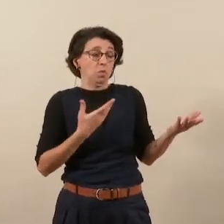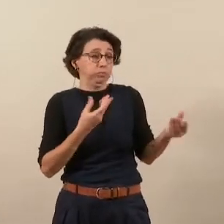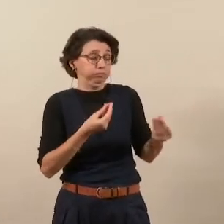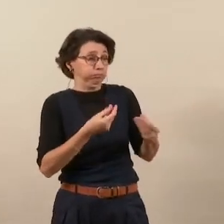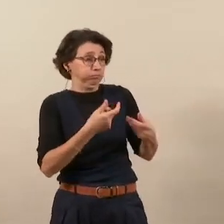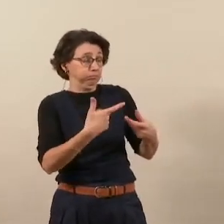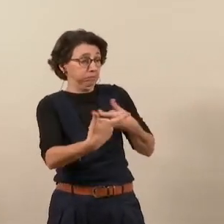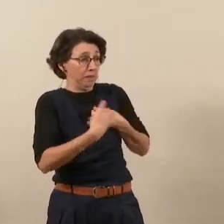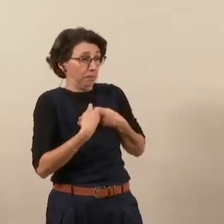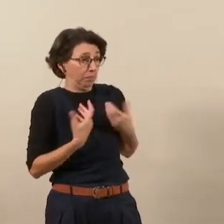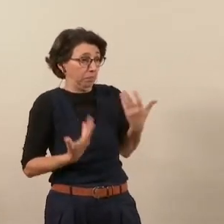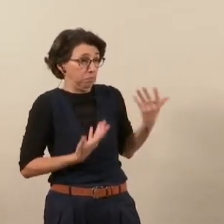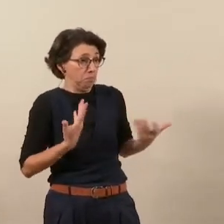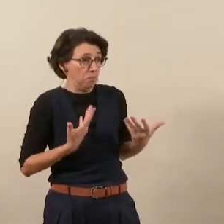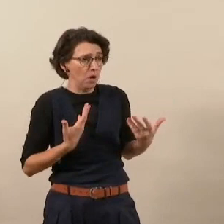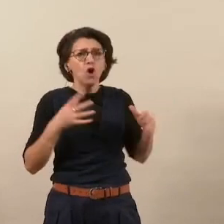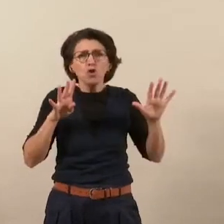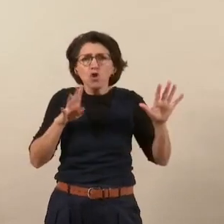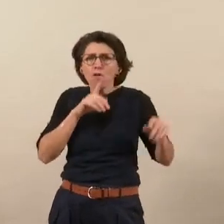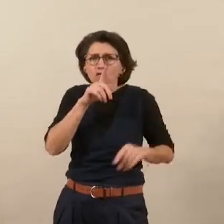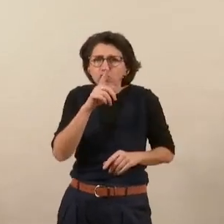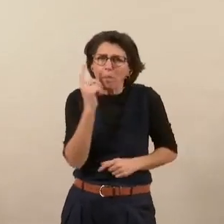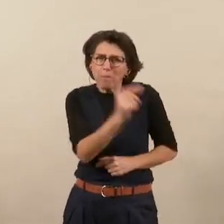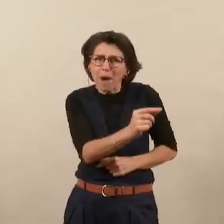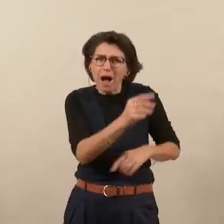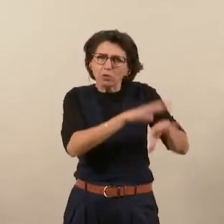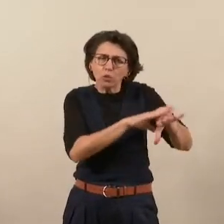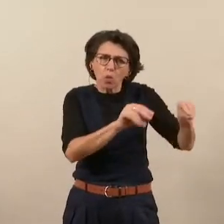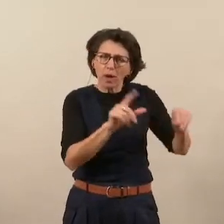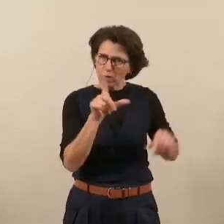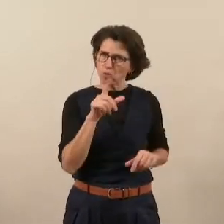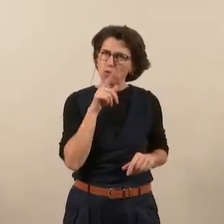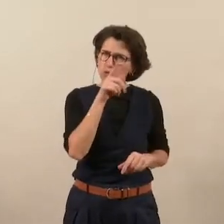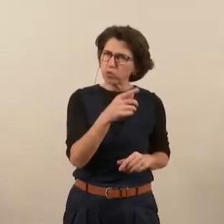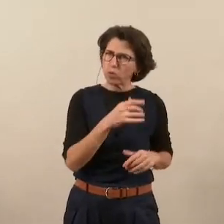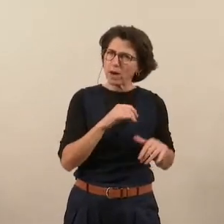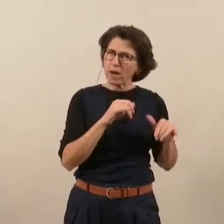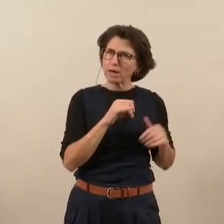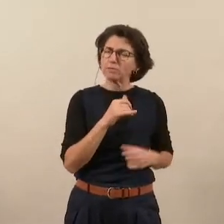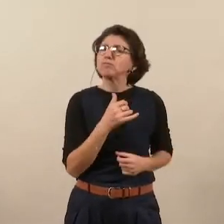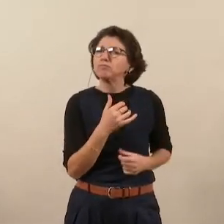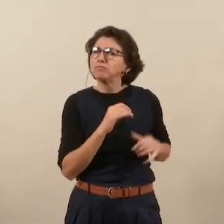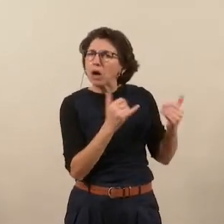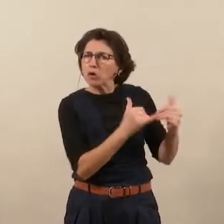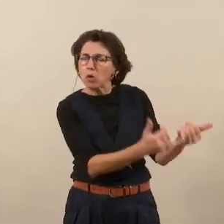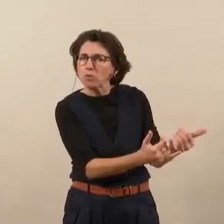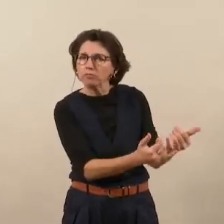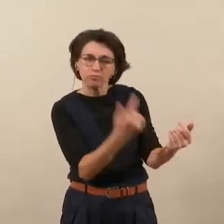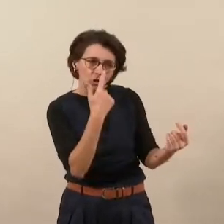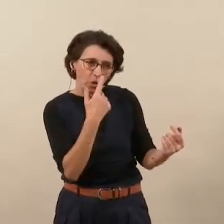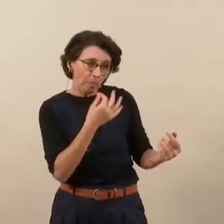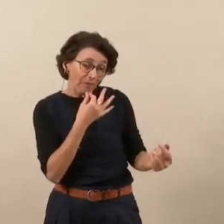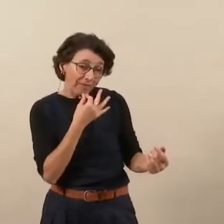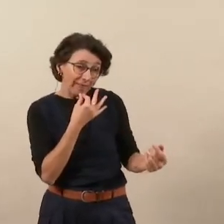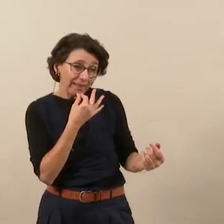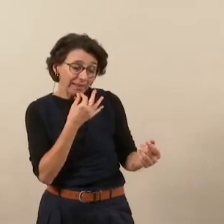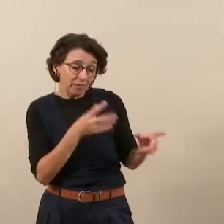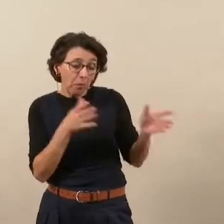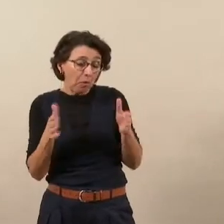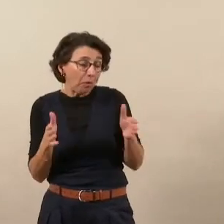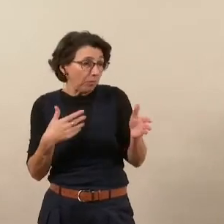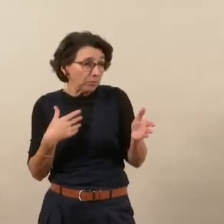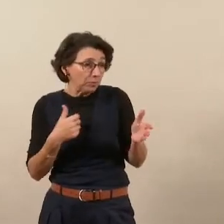non complets de réunion, nous pensons que vous avez saisi l'opportunité de ce déplacement pour un séjour privé, ce qui nous semble d'ailleurs tout à fait